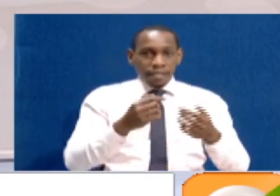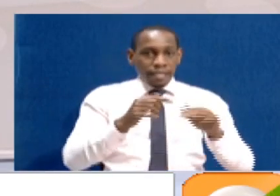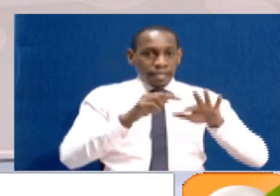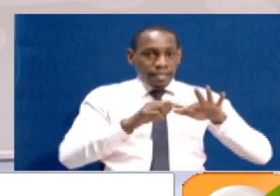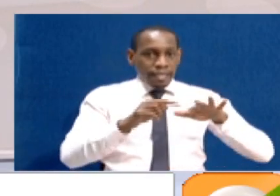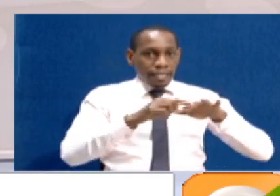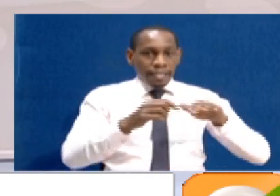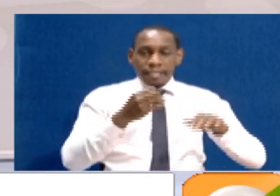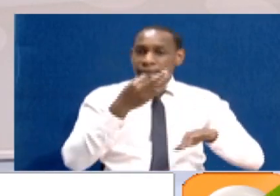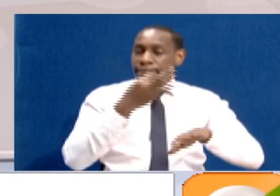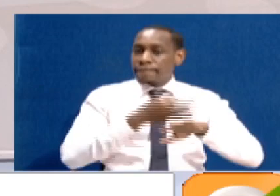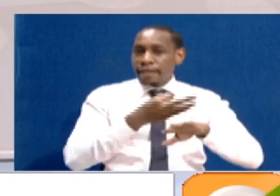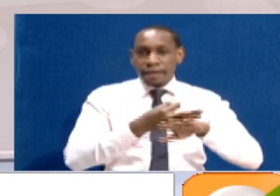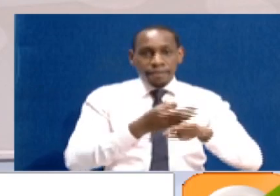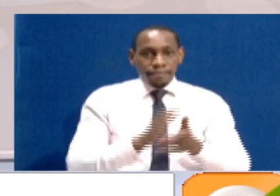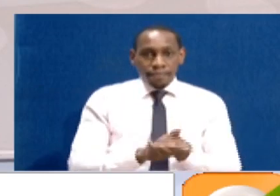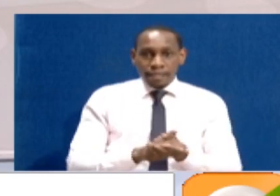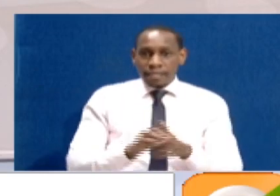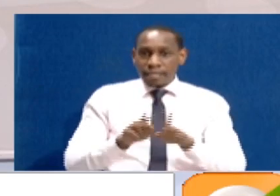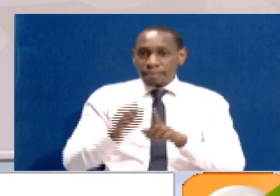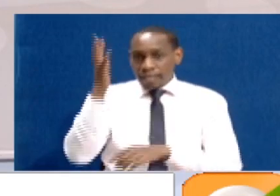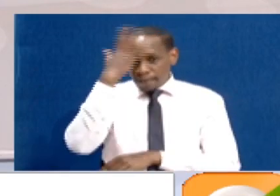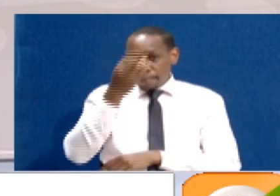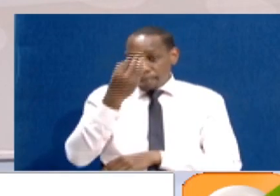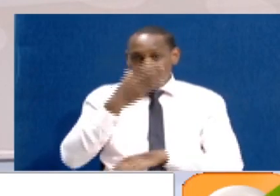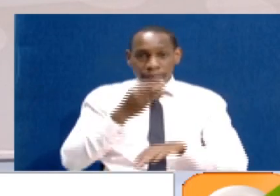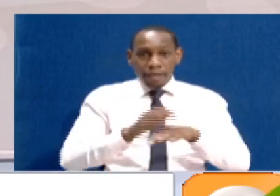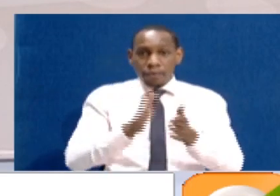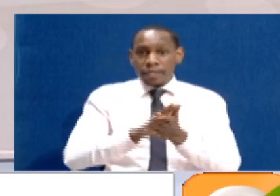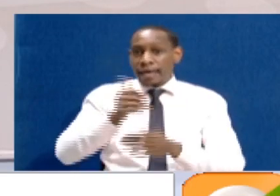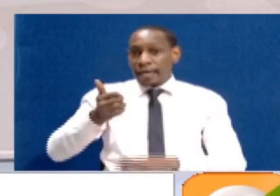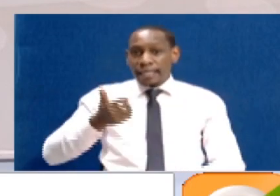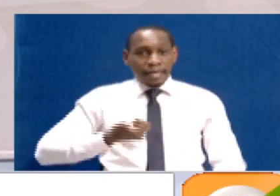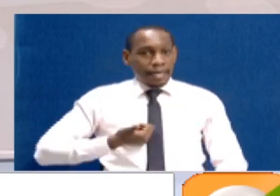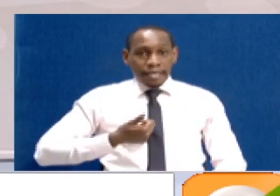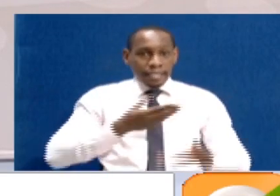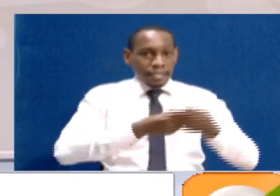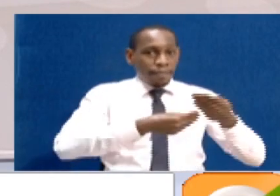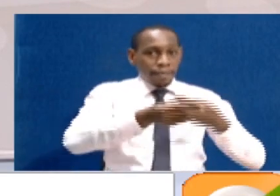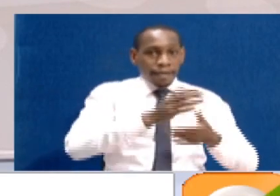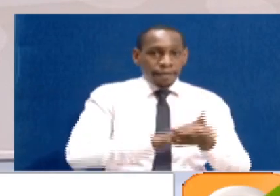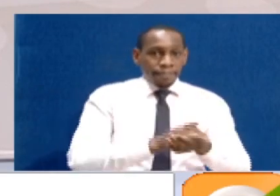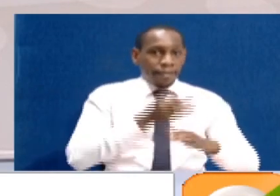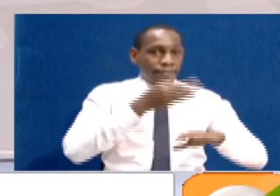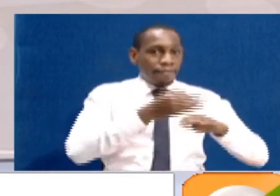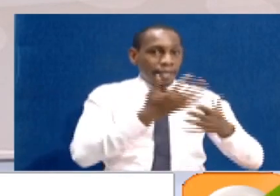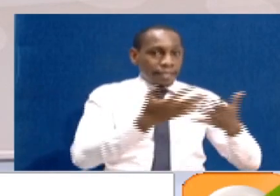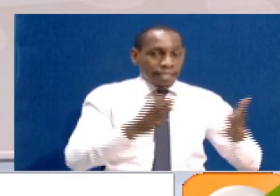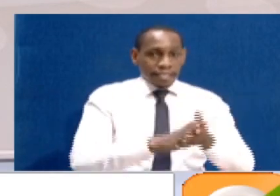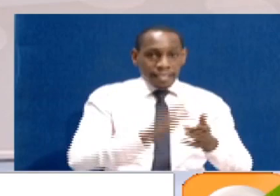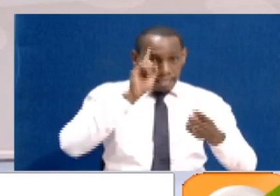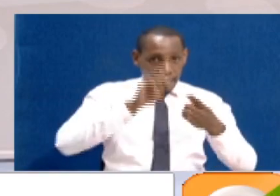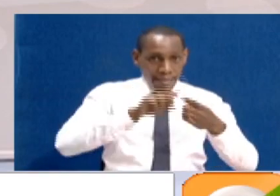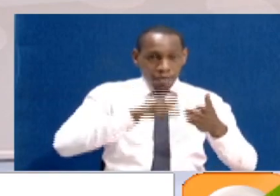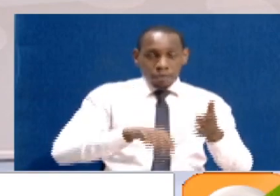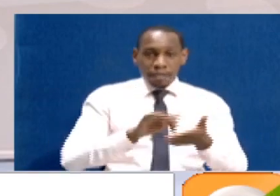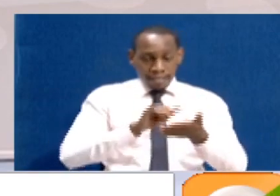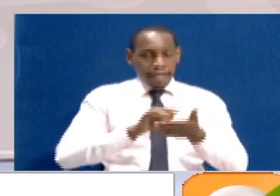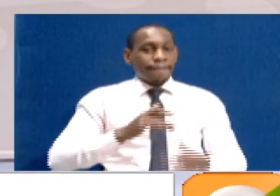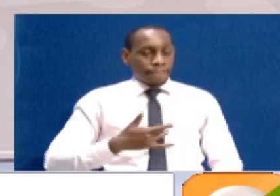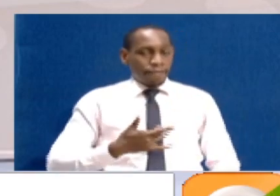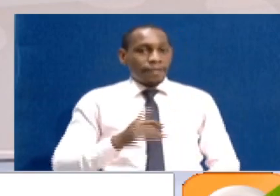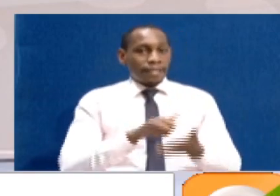kucha, nyusi, urembo, na hata wengine kununua nyonga gushi, ili mradi tu naye ajione